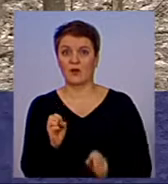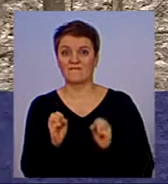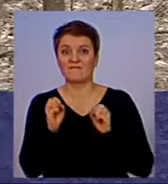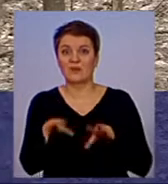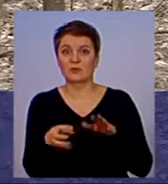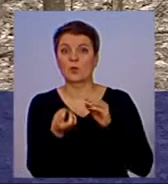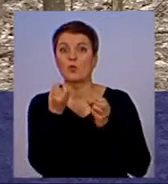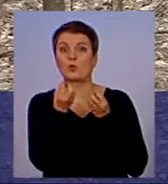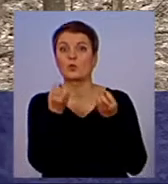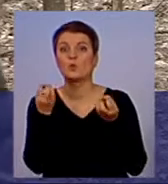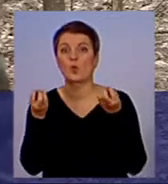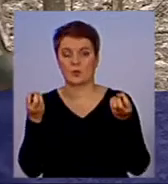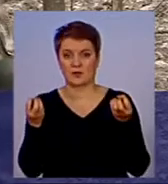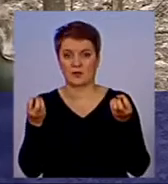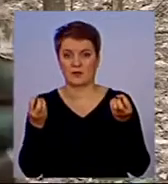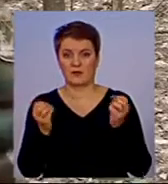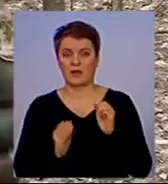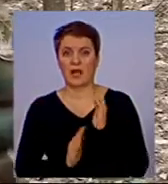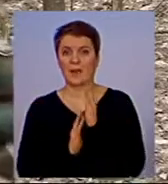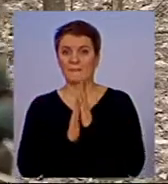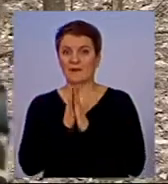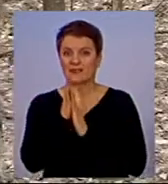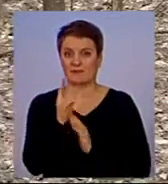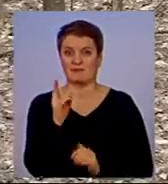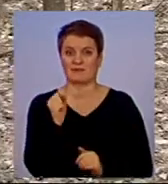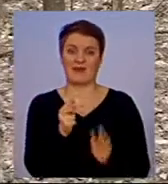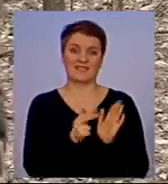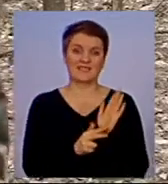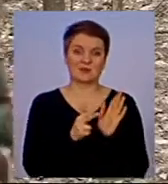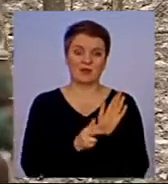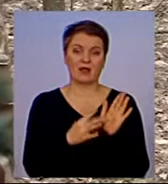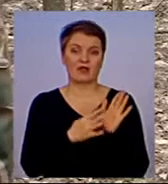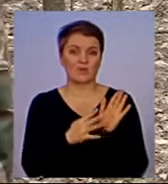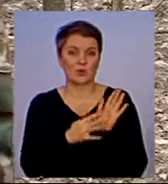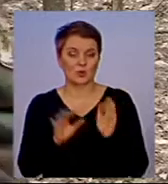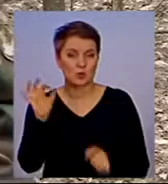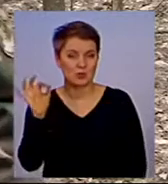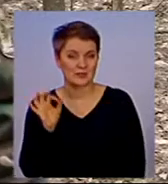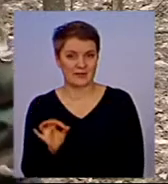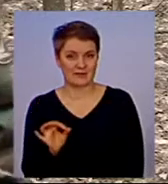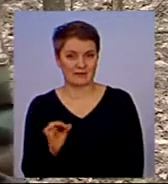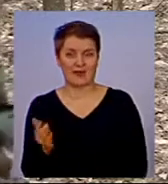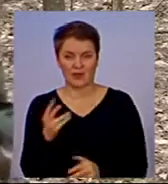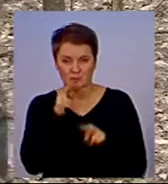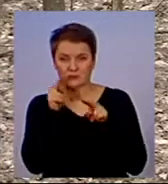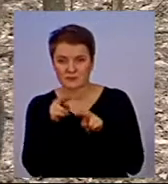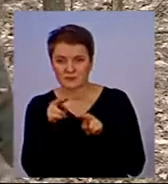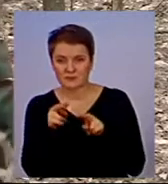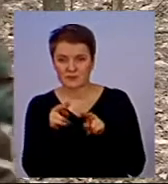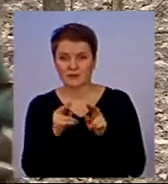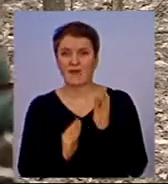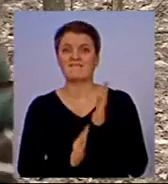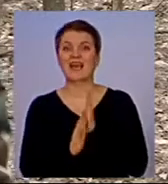викинув бутони і піднявся майже процентів 80-90. Якщо придивитися, то